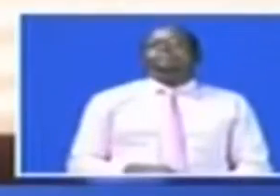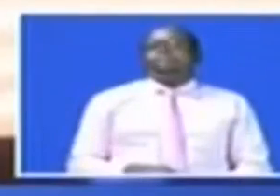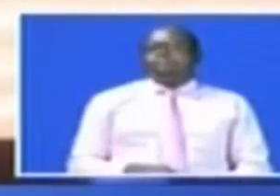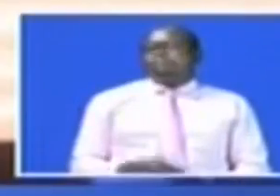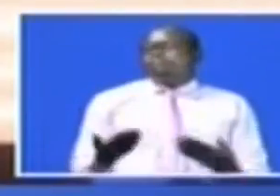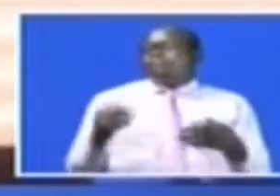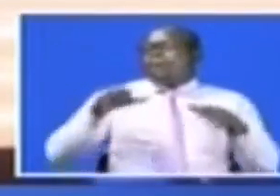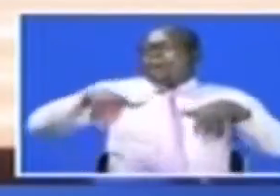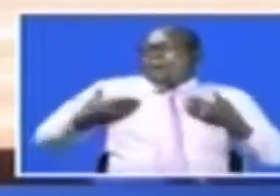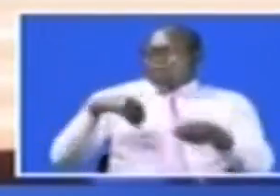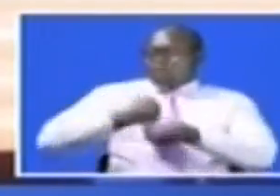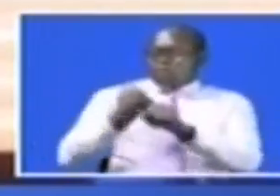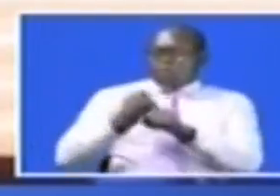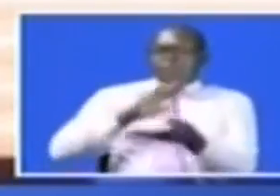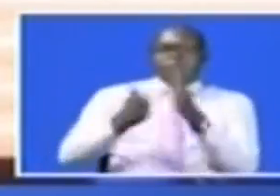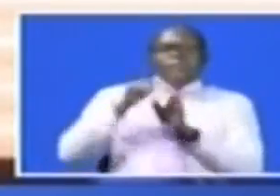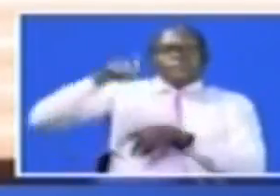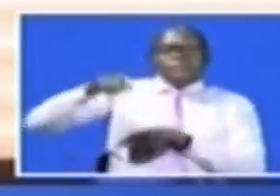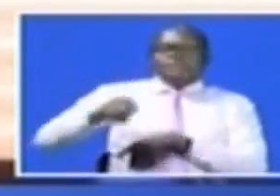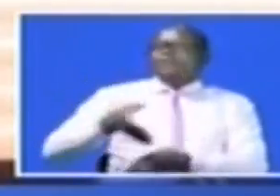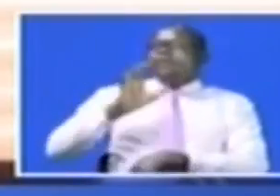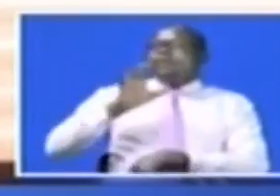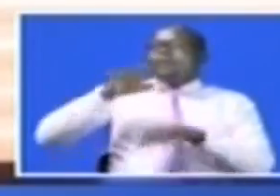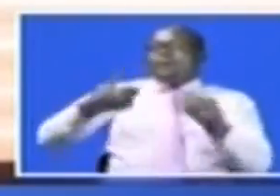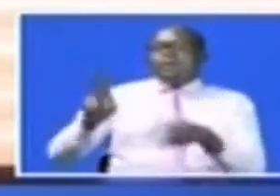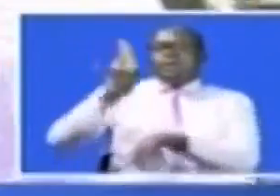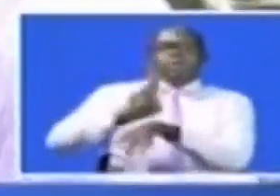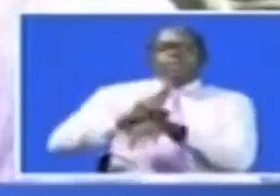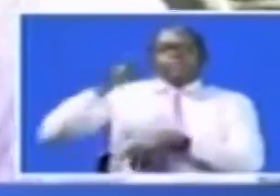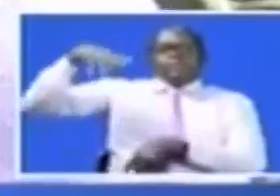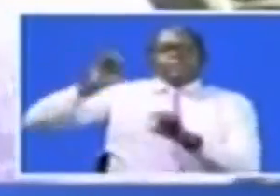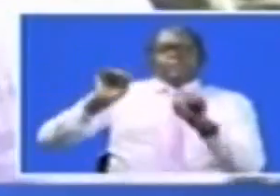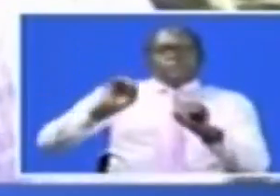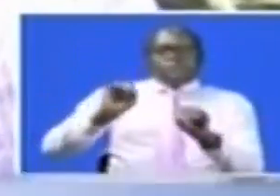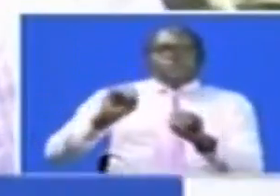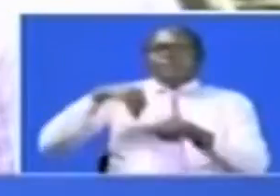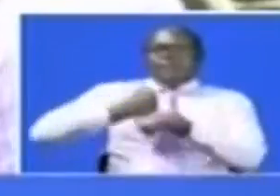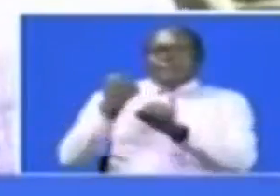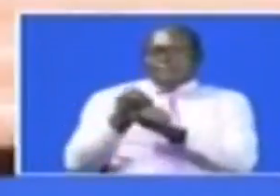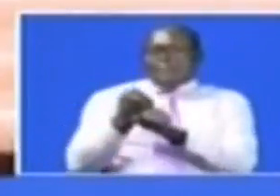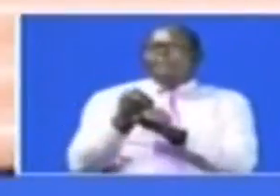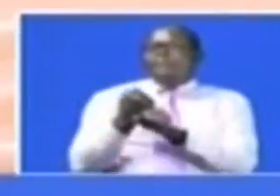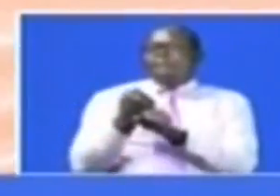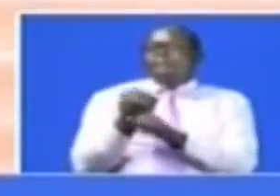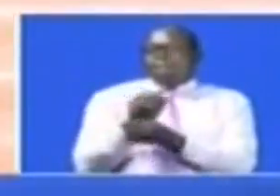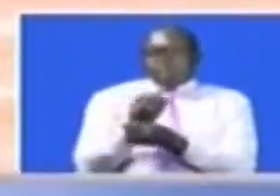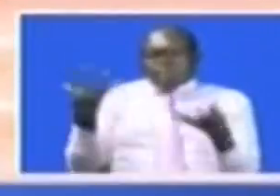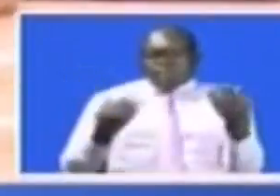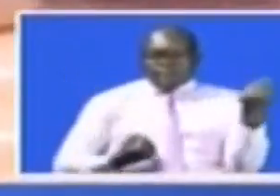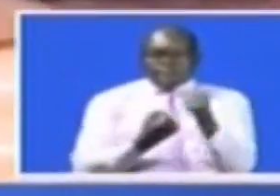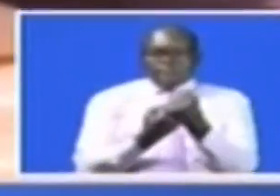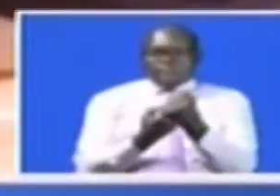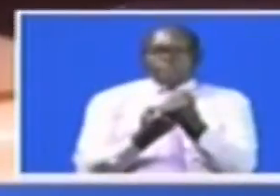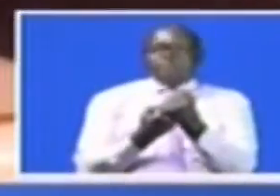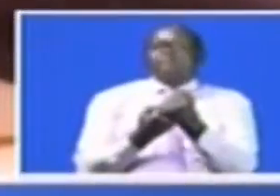Akawazia njia mbadala ya kuzalisha umeme bila ya kuhitaji mabwawa ya maji wala kutumia jua. Naweza tengeneza hata inaweza supply Kenya mzima.